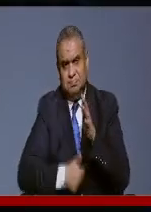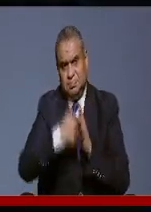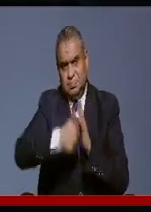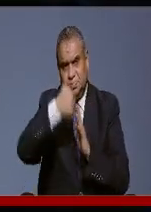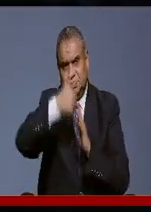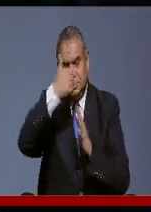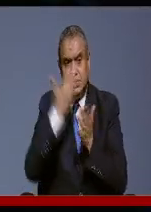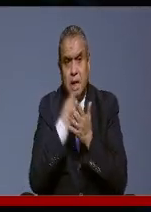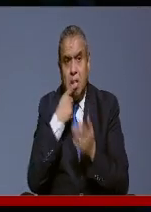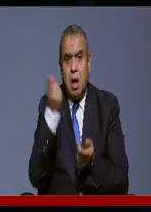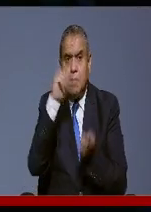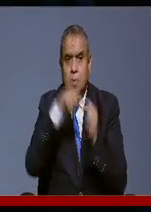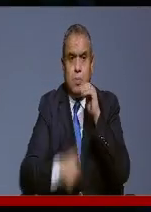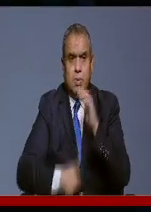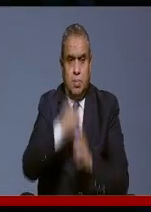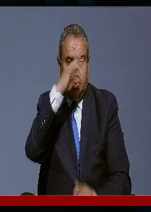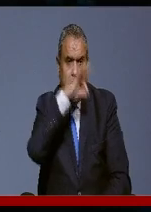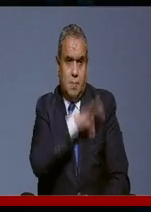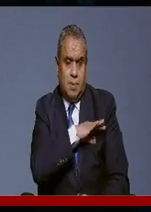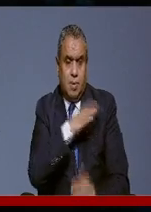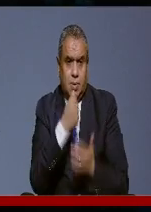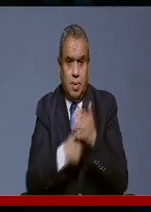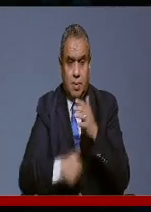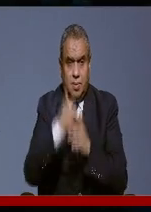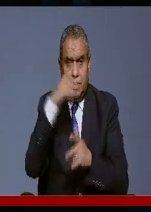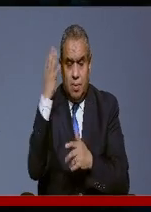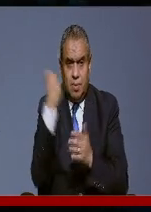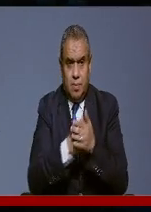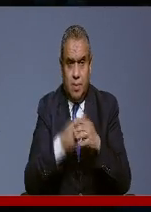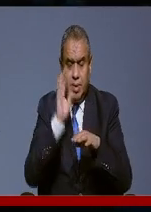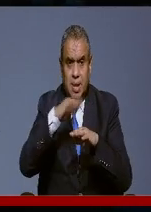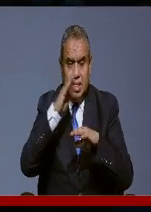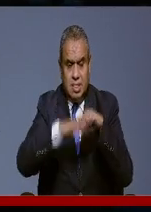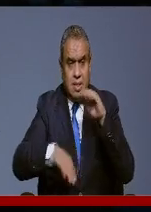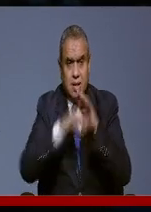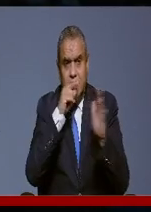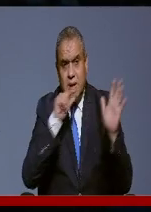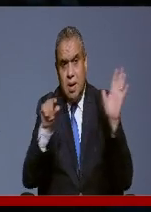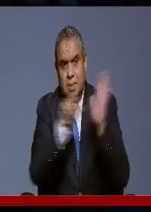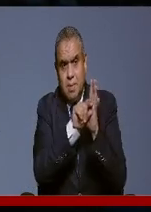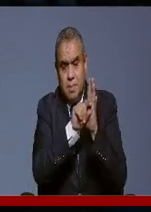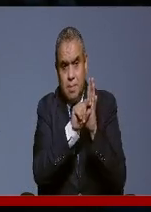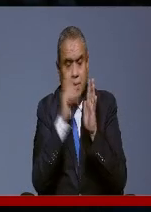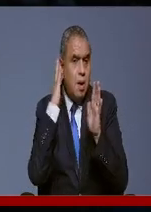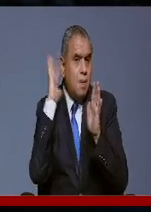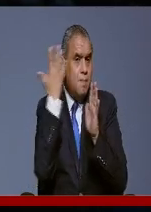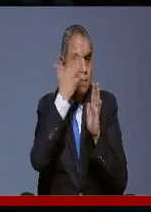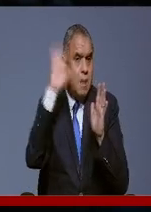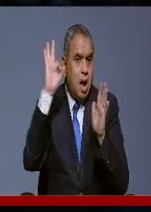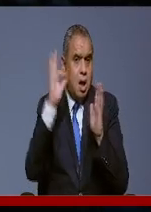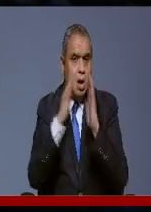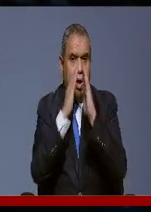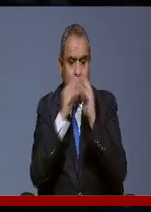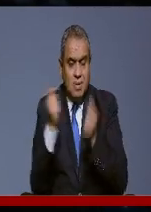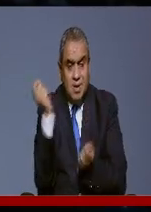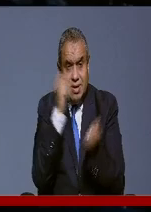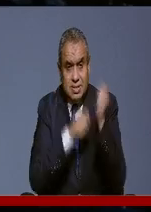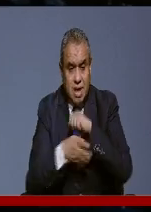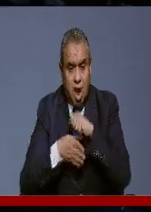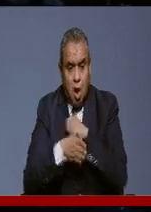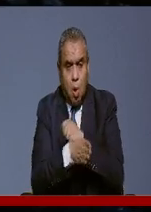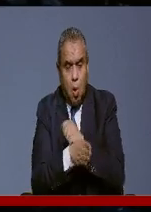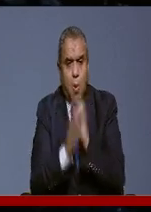بكره اللي نستاهل وفين ما نروح نلاقي منتج مكتوب عليه بكل فخر صنع في